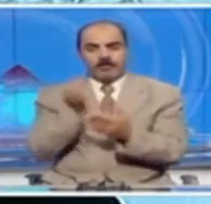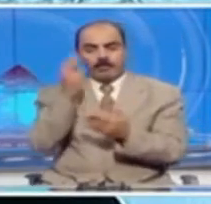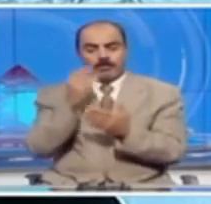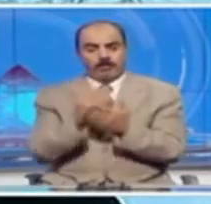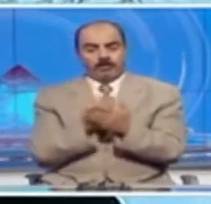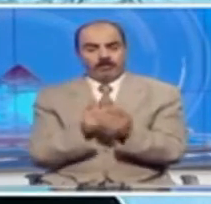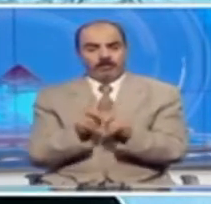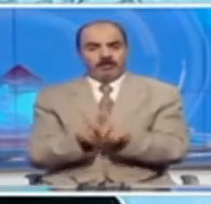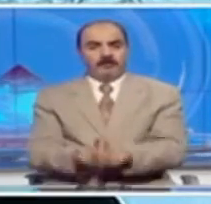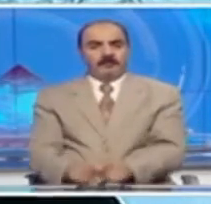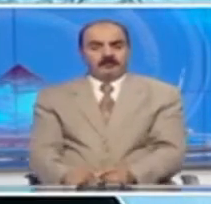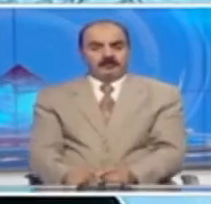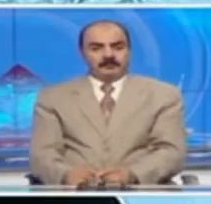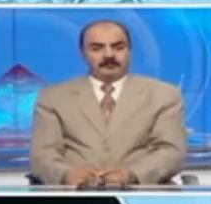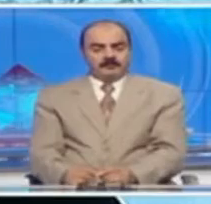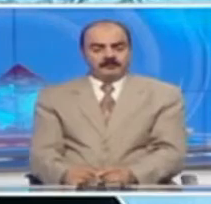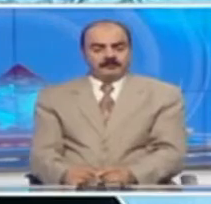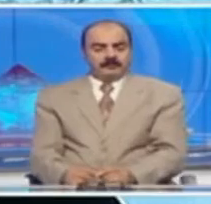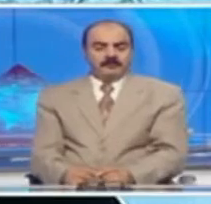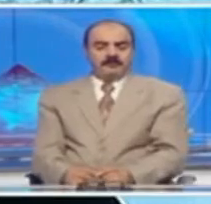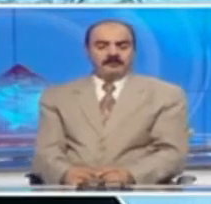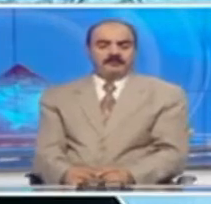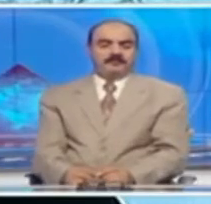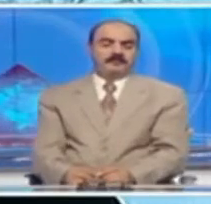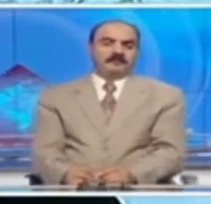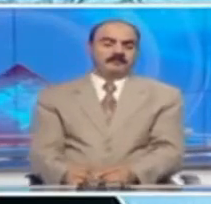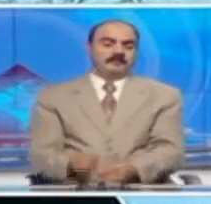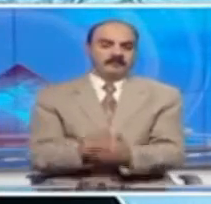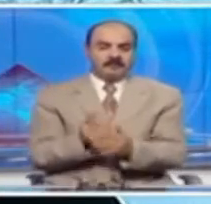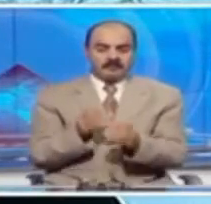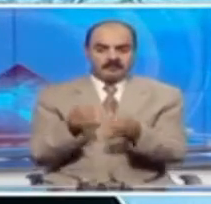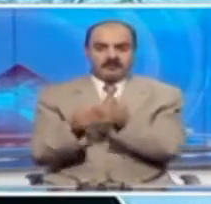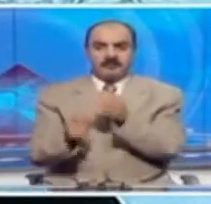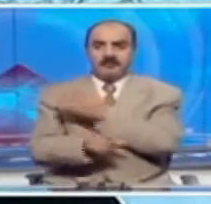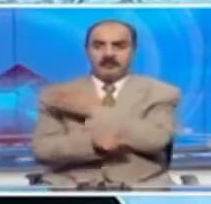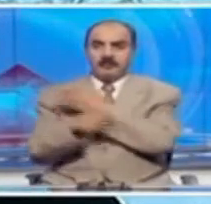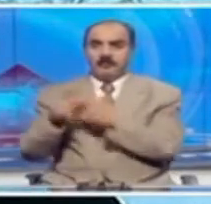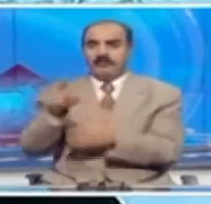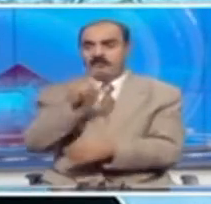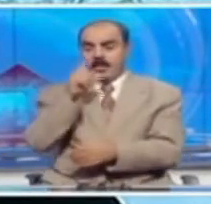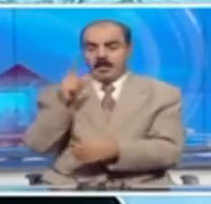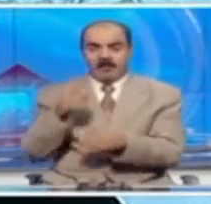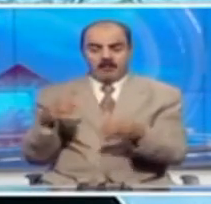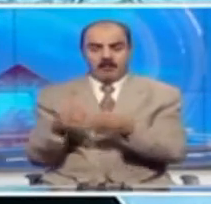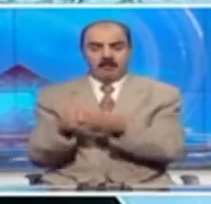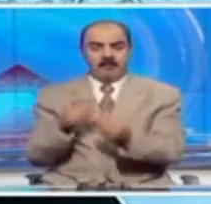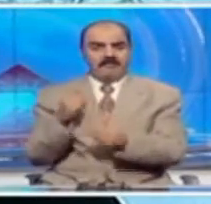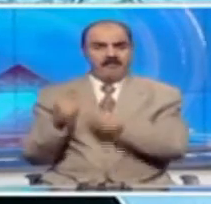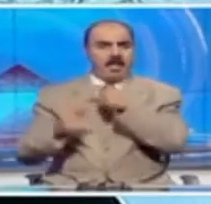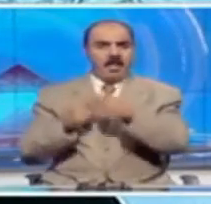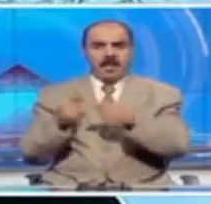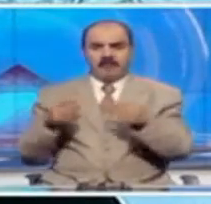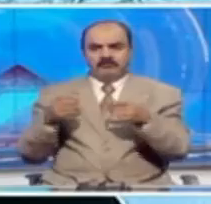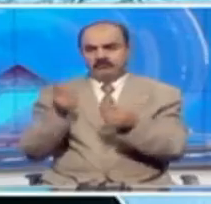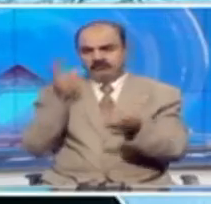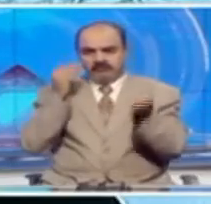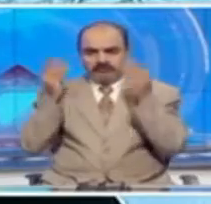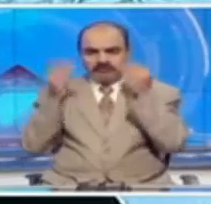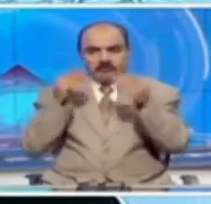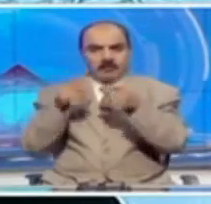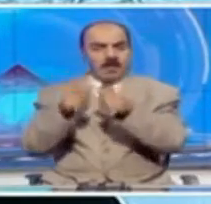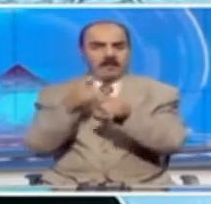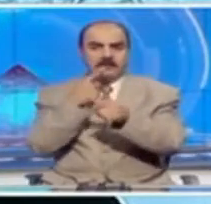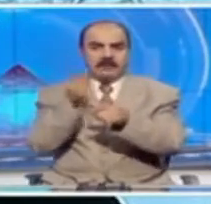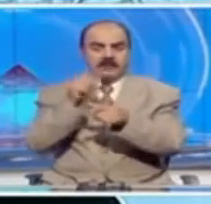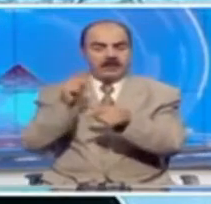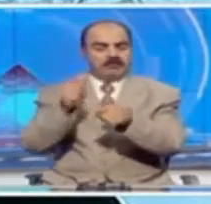المبادرة المتميزة بتخصيص أسبوع عالمي للفرنكوفونية العلمية